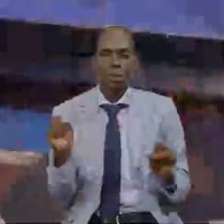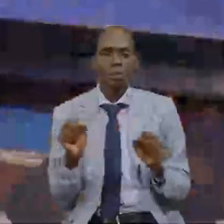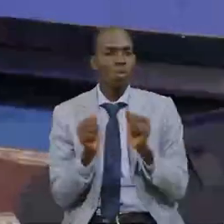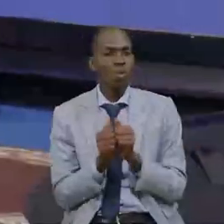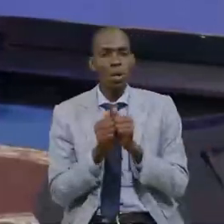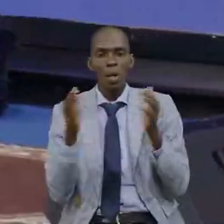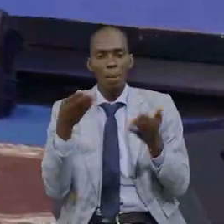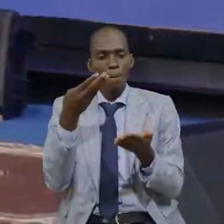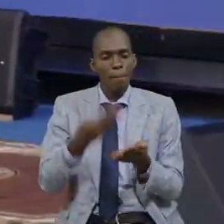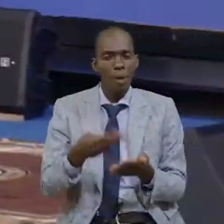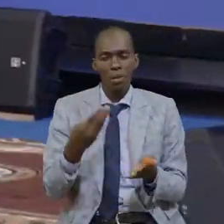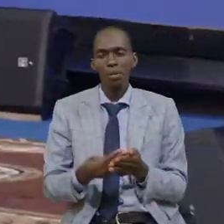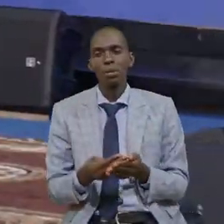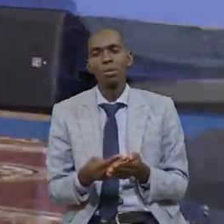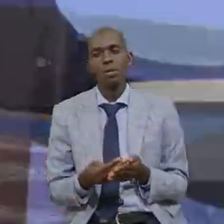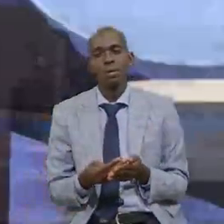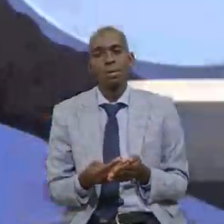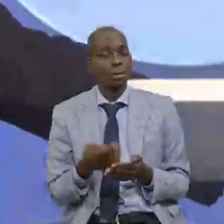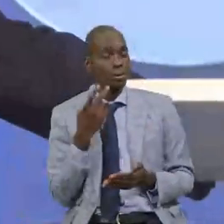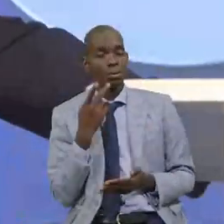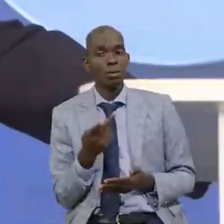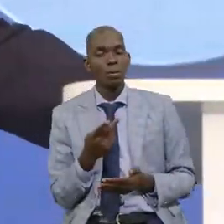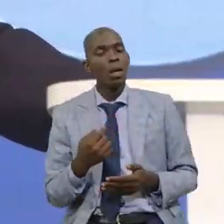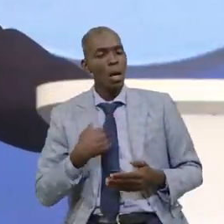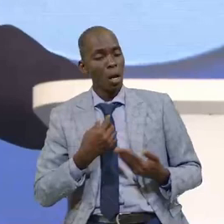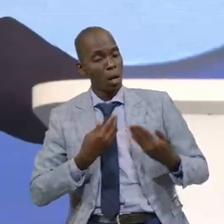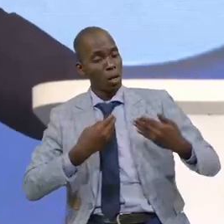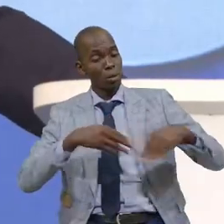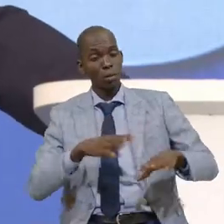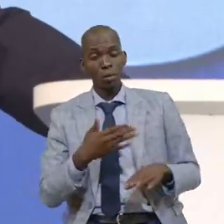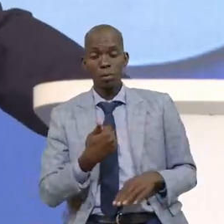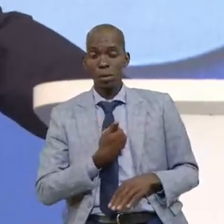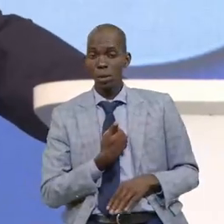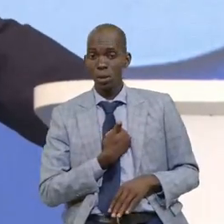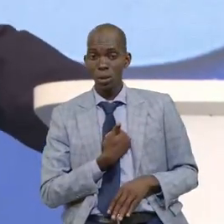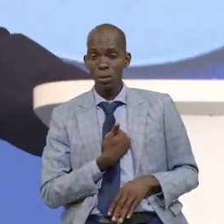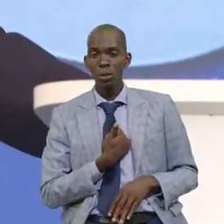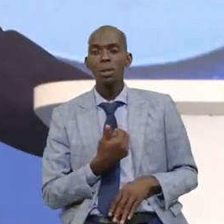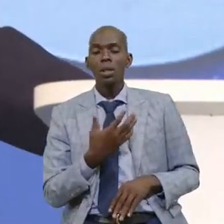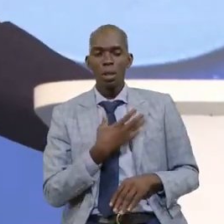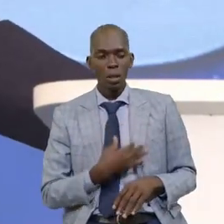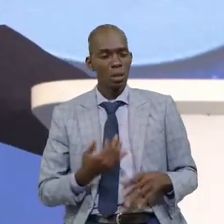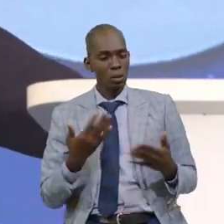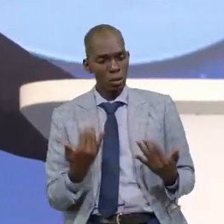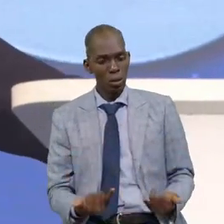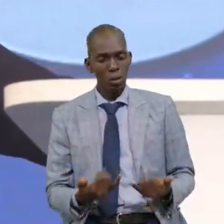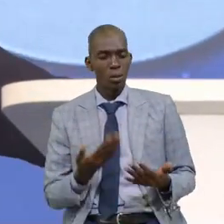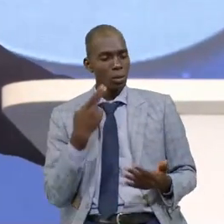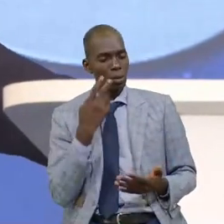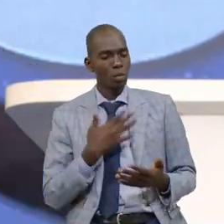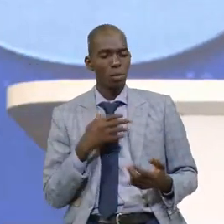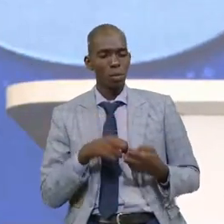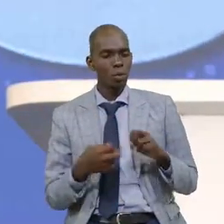et vous serez rachetés sans argent. Ah, tu t'es vendu. Et maintenant, voici